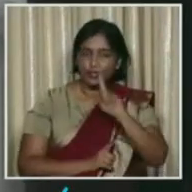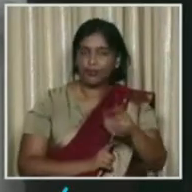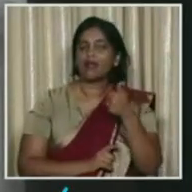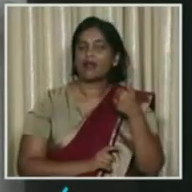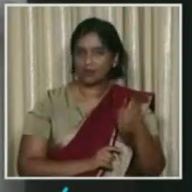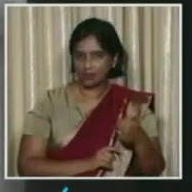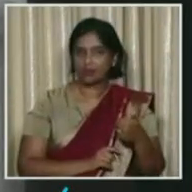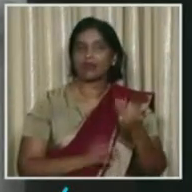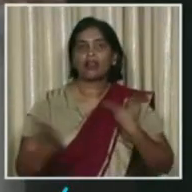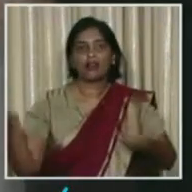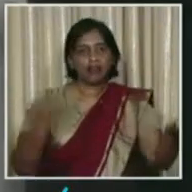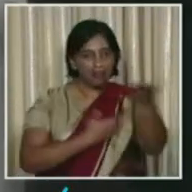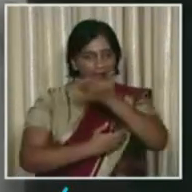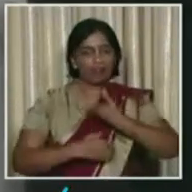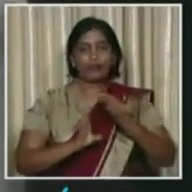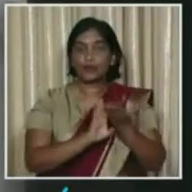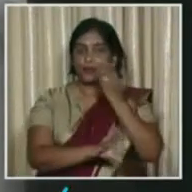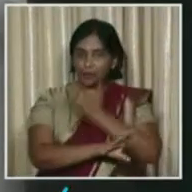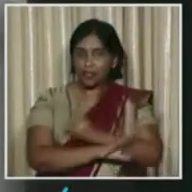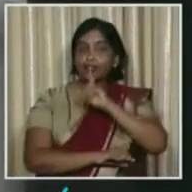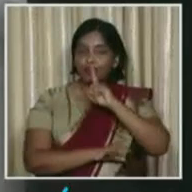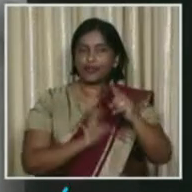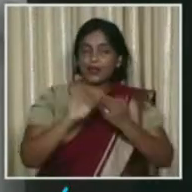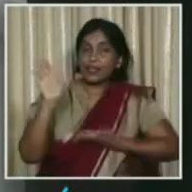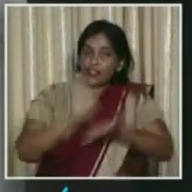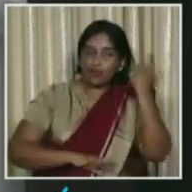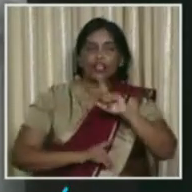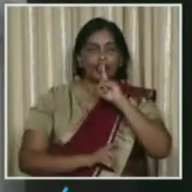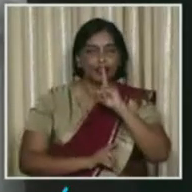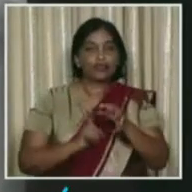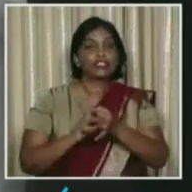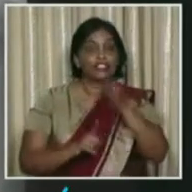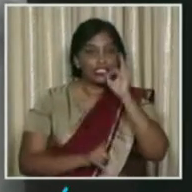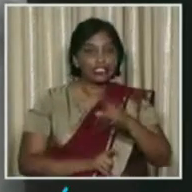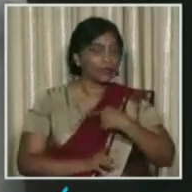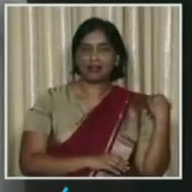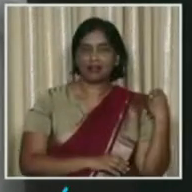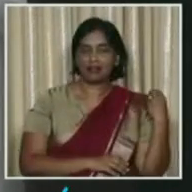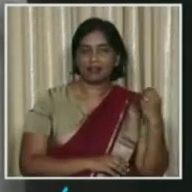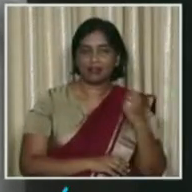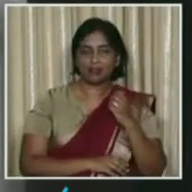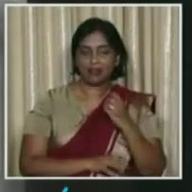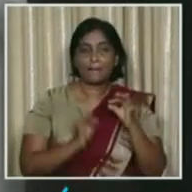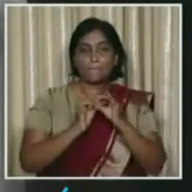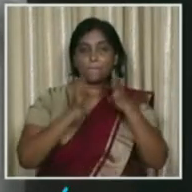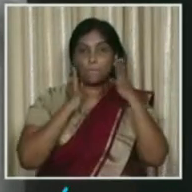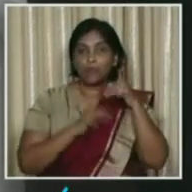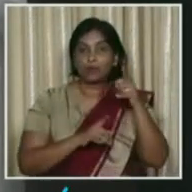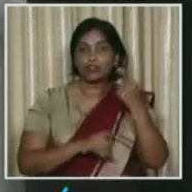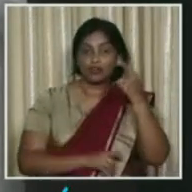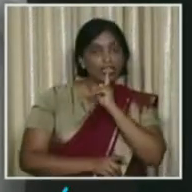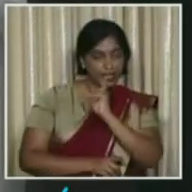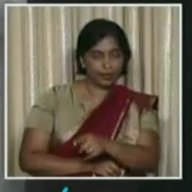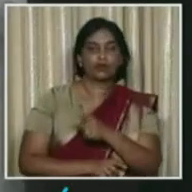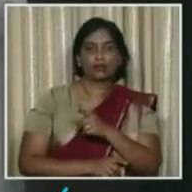හරි. අපි ඔක්කොම වේලාසනින්ම කිව්වා IMF එකට යන් කියලා. ජනාධිපතිතුමා මේ පැත්තේ ඉන්නකොට බැසිල් රාජපක්ෂට ඇඟිල්ල දික්